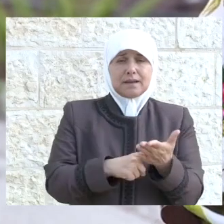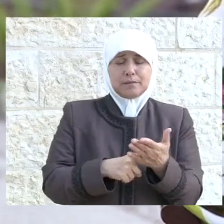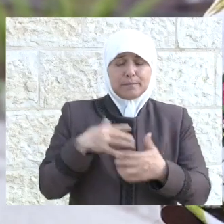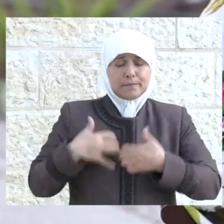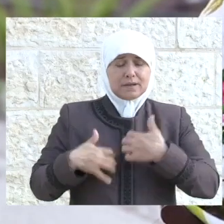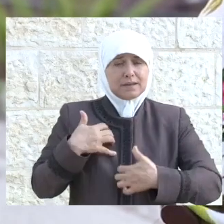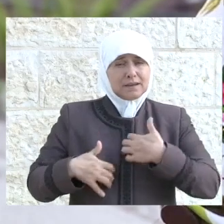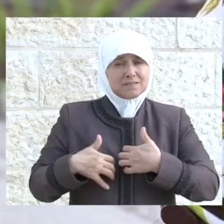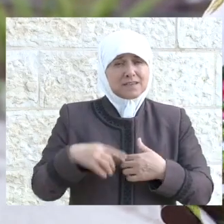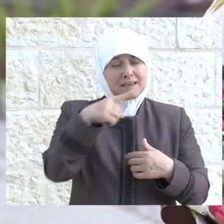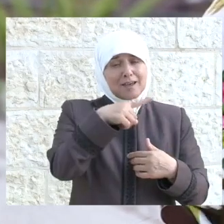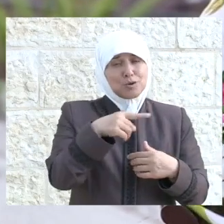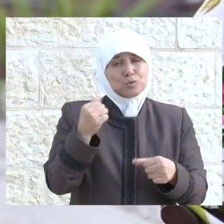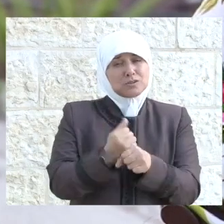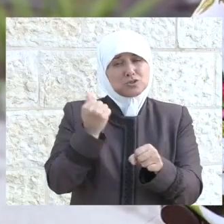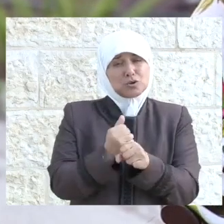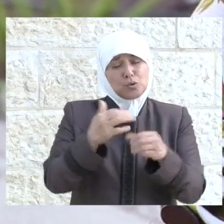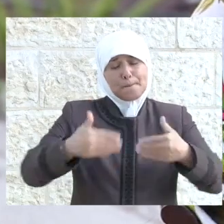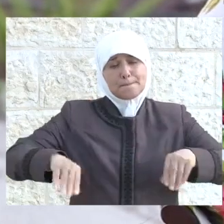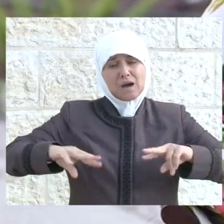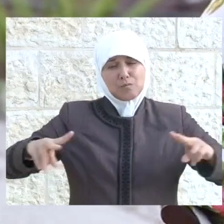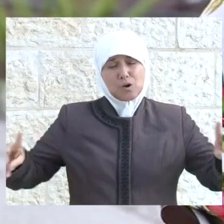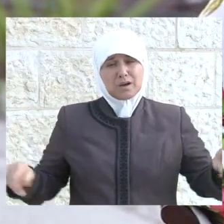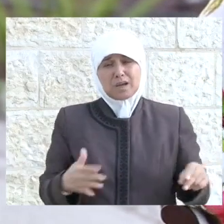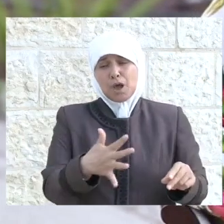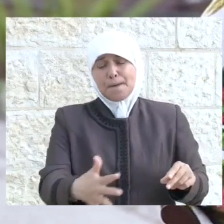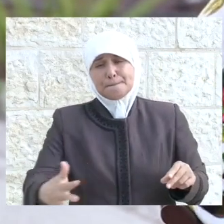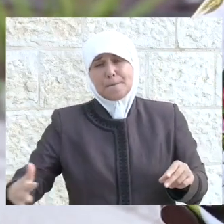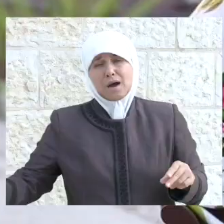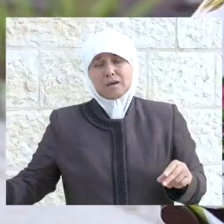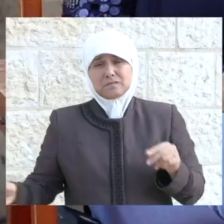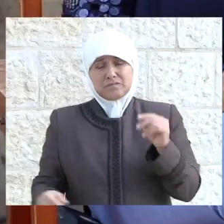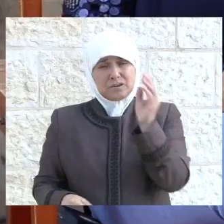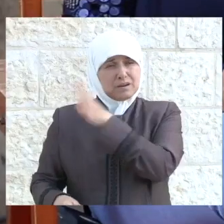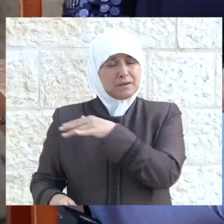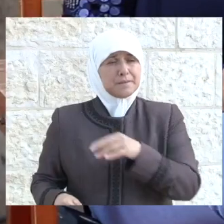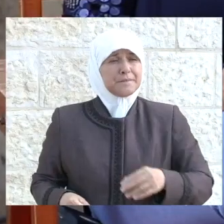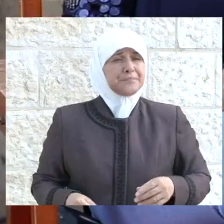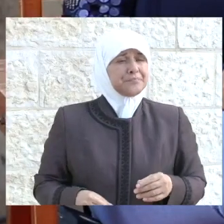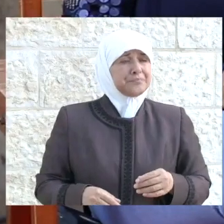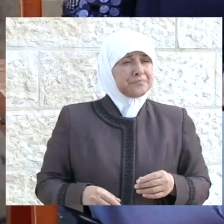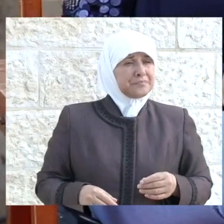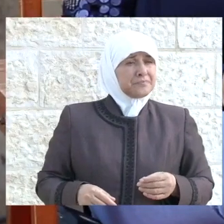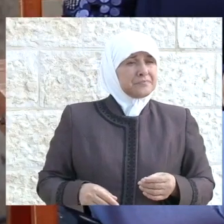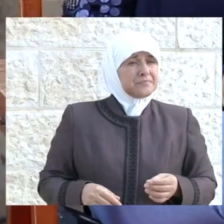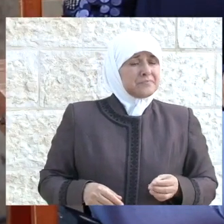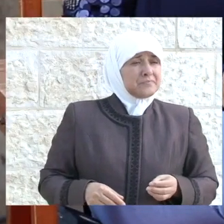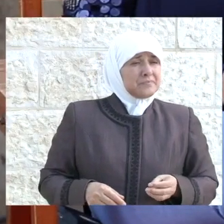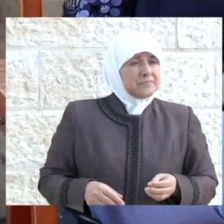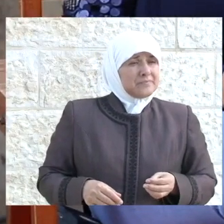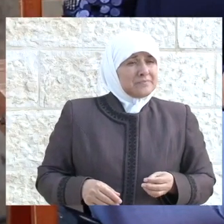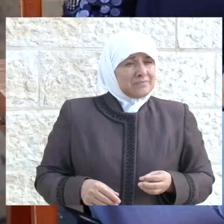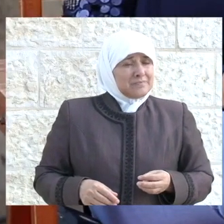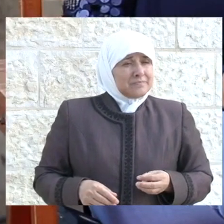أطفال توحد، نروح دار المسنين، نعمل نشاطات كثيرة حلوة. طبعاً كحدا مؤثر أكيد كنت تأثر